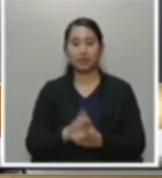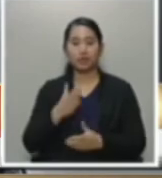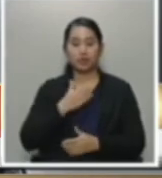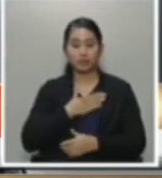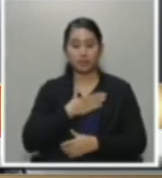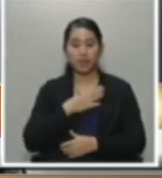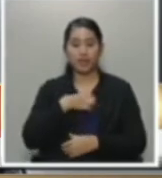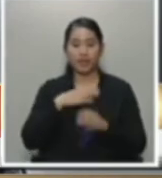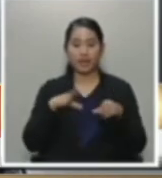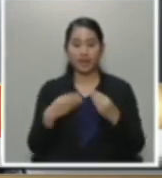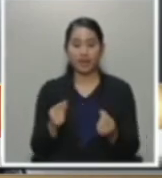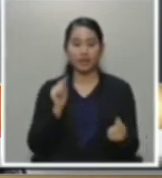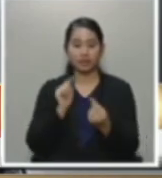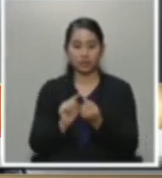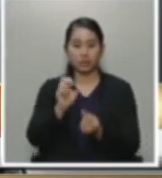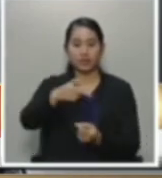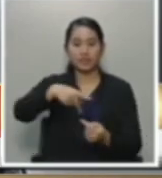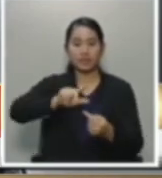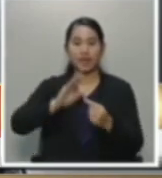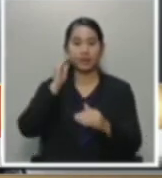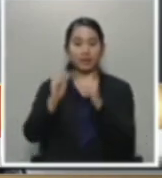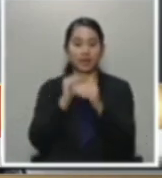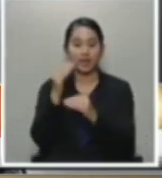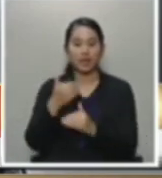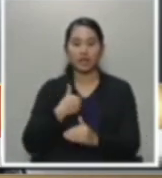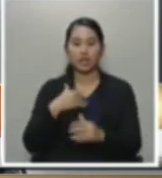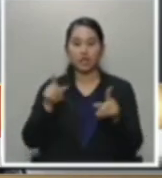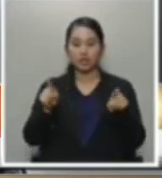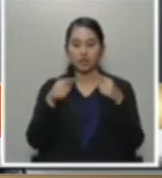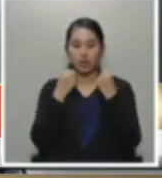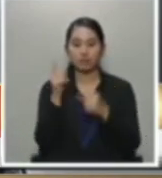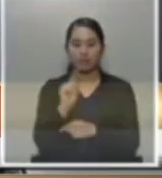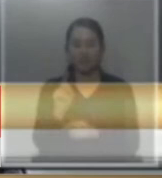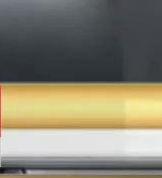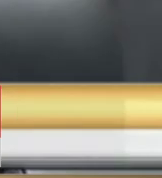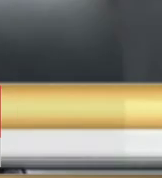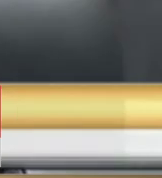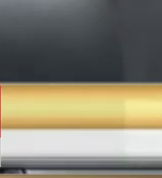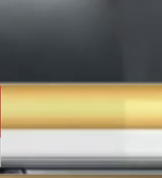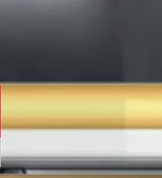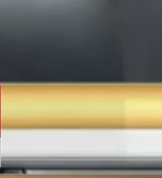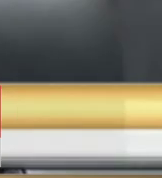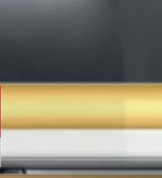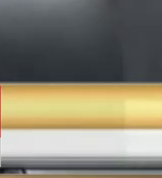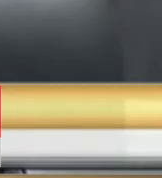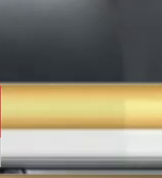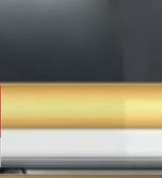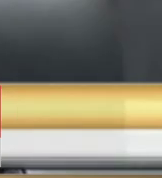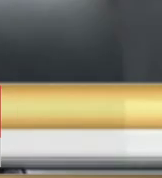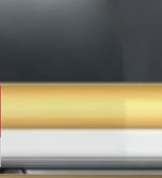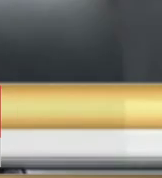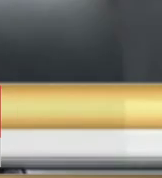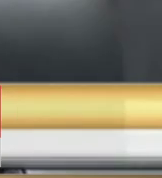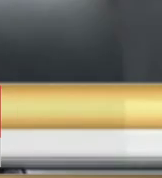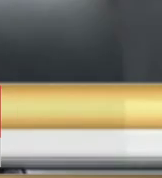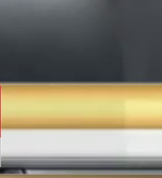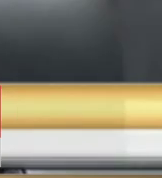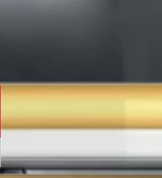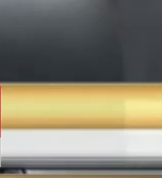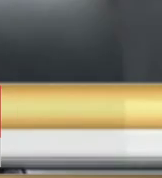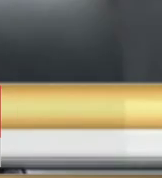ให้ท่านทางสภาพัฒน์ช่วยตอบนะครับว่ากฎหมาย SEC เนี่ยจะเริ่มดำเนินการเมื่อไห